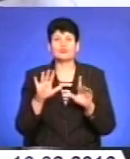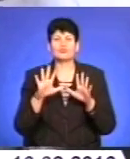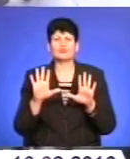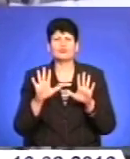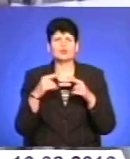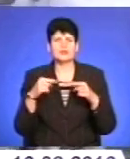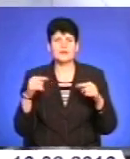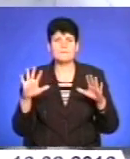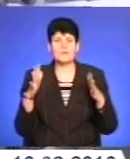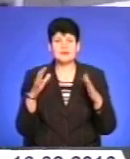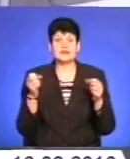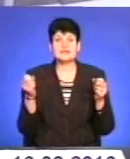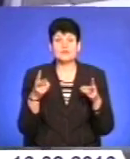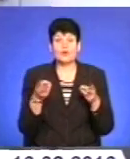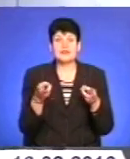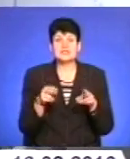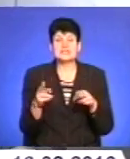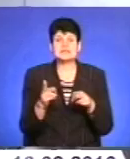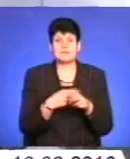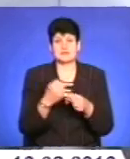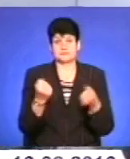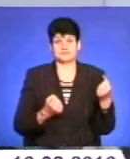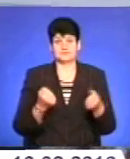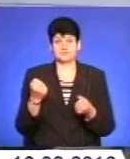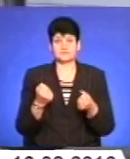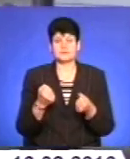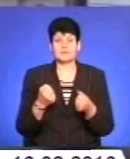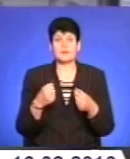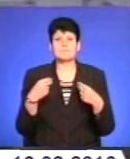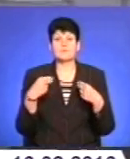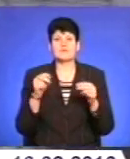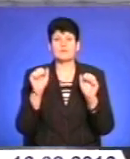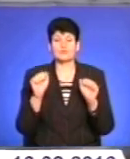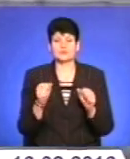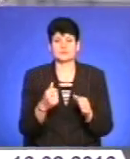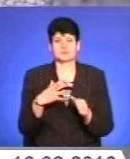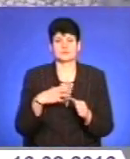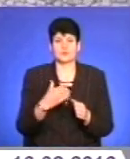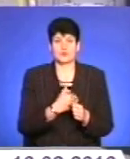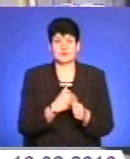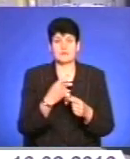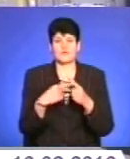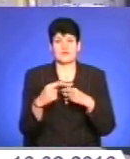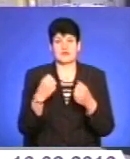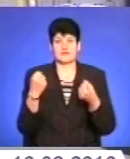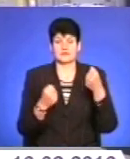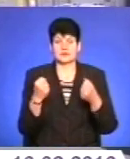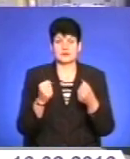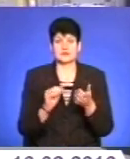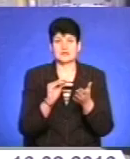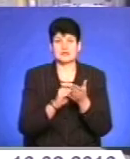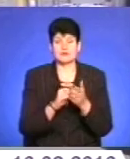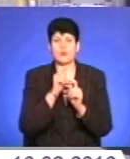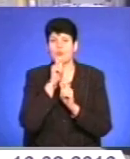він ризикує залишитися без свого залізного коня. Продавець може зажадати повернення авто, закласти його або